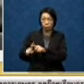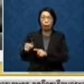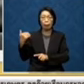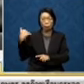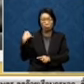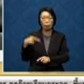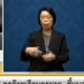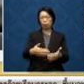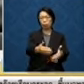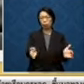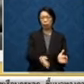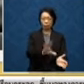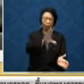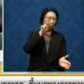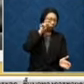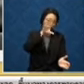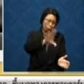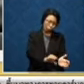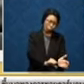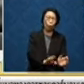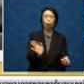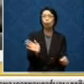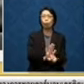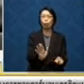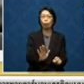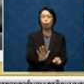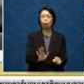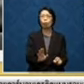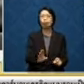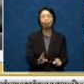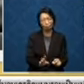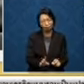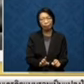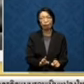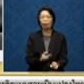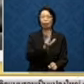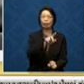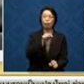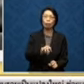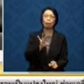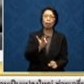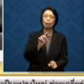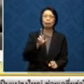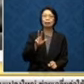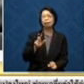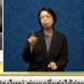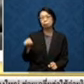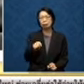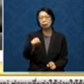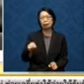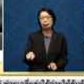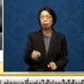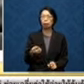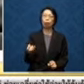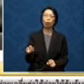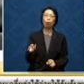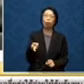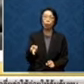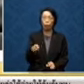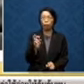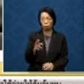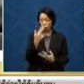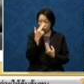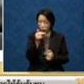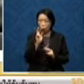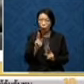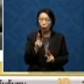กุดแดงประสบปัญหาแหล่งน้ำตื้นเขินปริมาณน้ำในอ่างอยู่ที่ 38.23% ค่ะซึ่งอยู่ในเกณฑ์เฝ้าระวังตลอดเวล